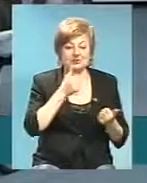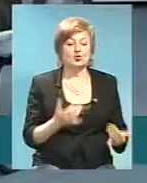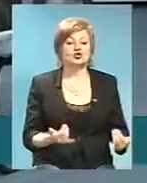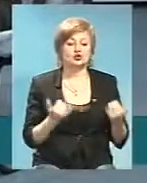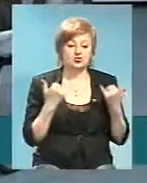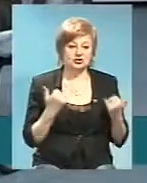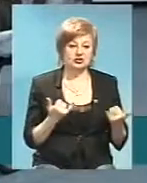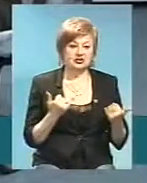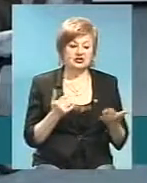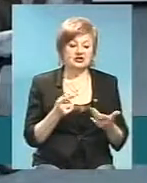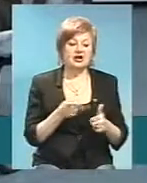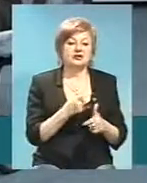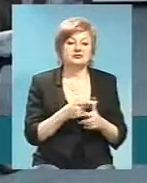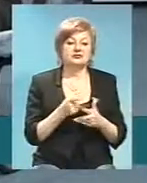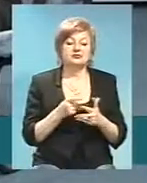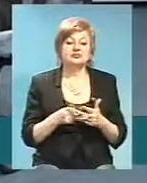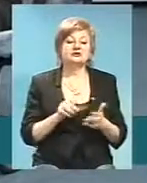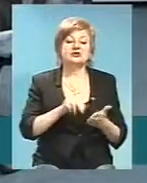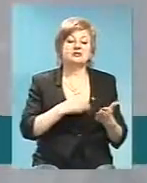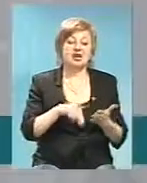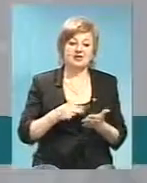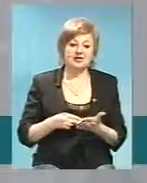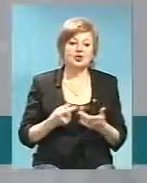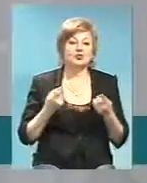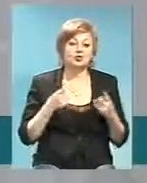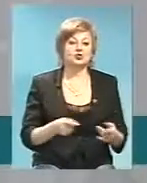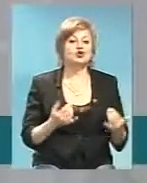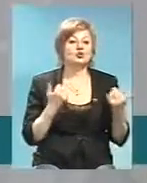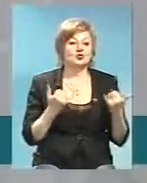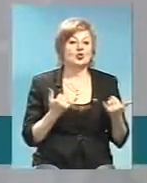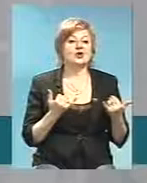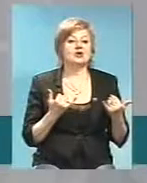зараз називати перелік цих довідок, бо